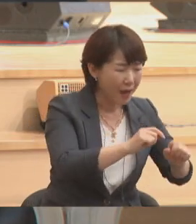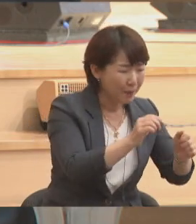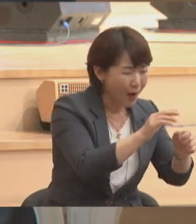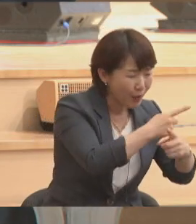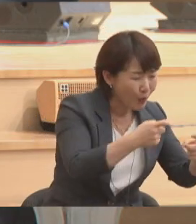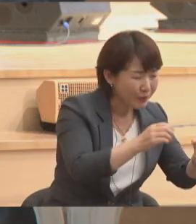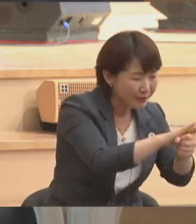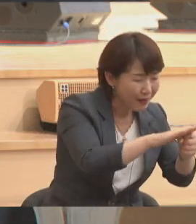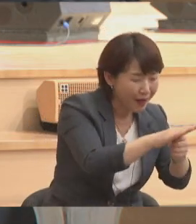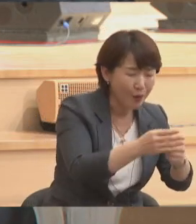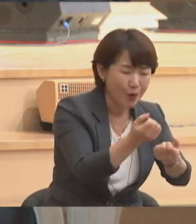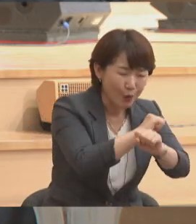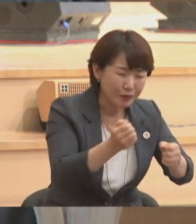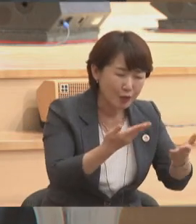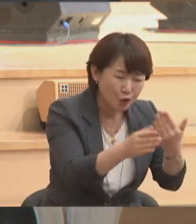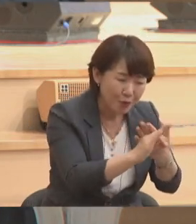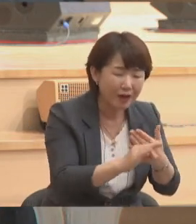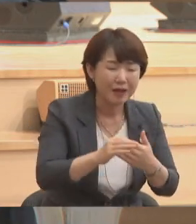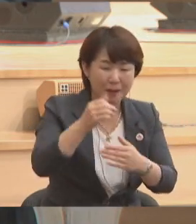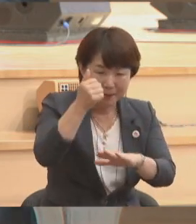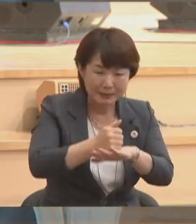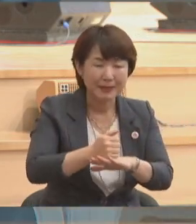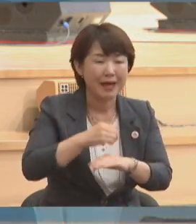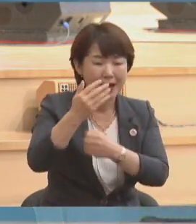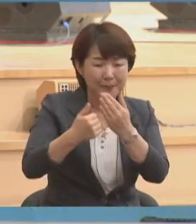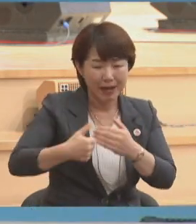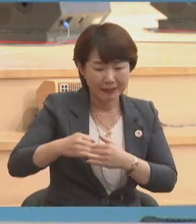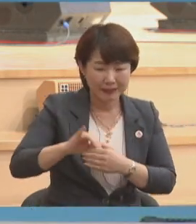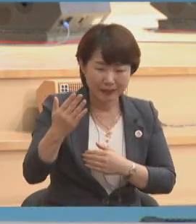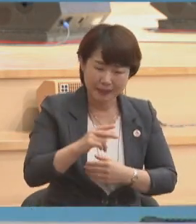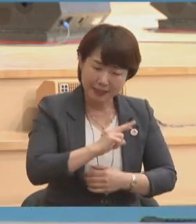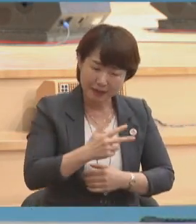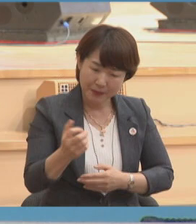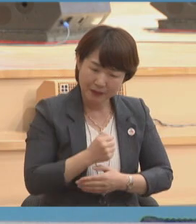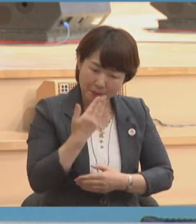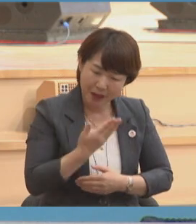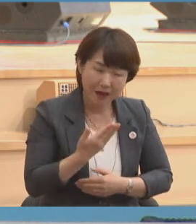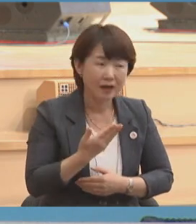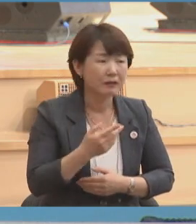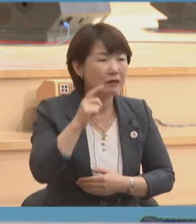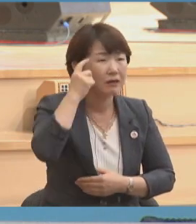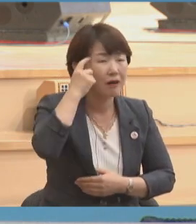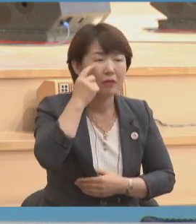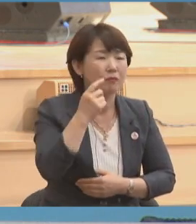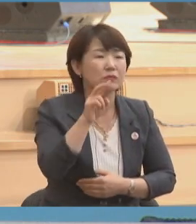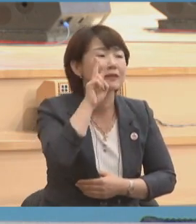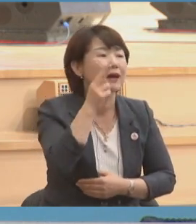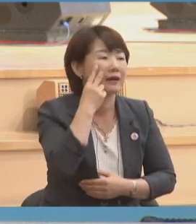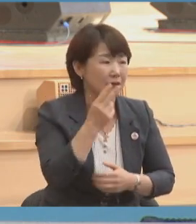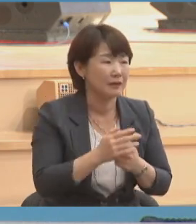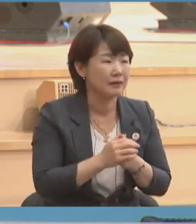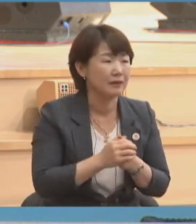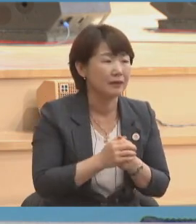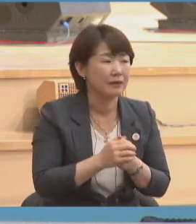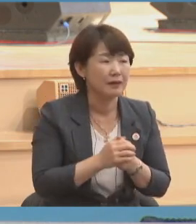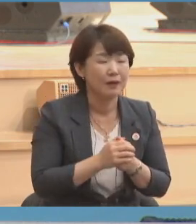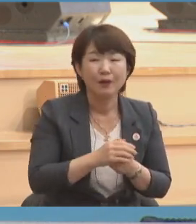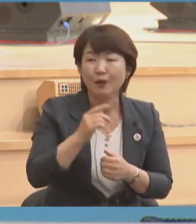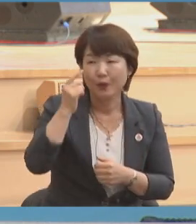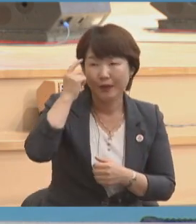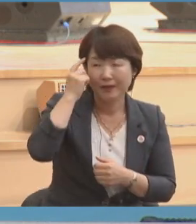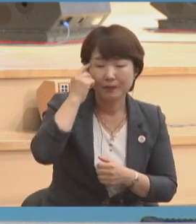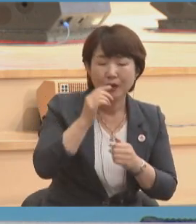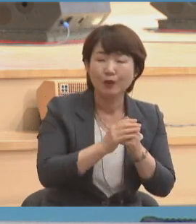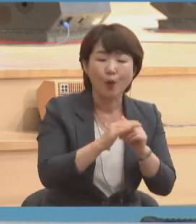되는 자격을 내가 부여받았다, 나는 자격이 있다, 이런 말이 아니에요. 이렇게 한즉이라는 말은 오늘 1절과